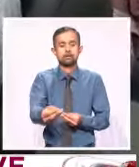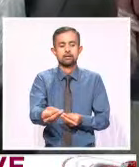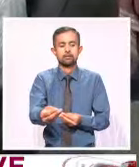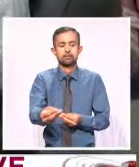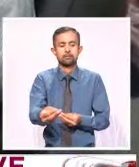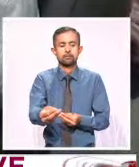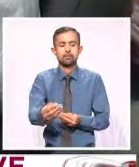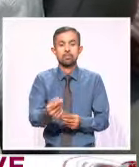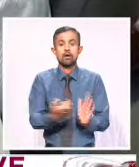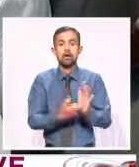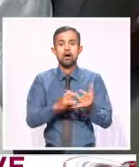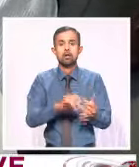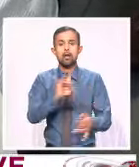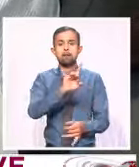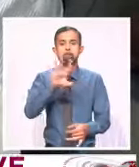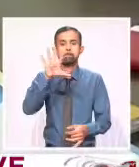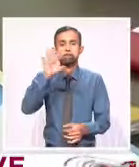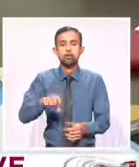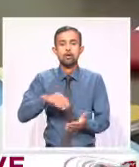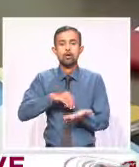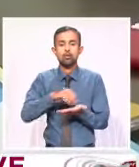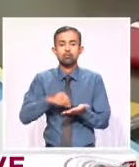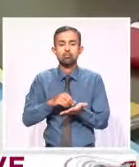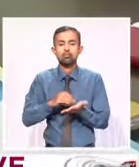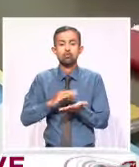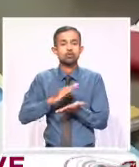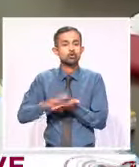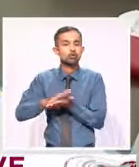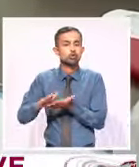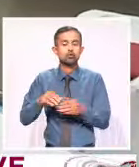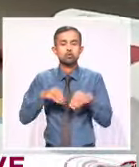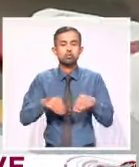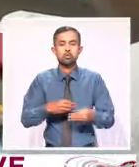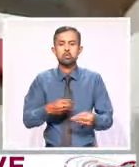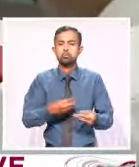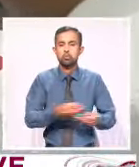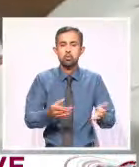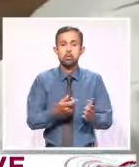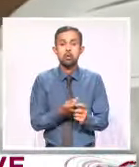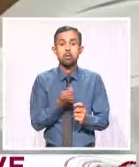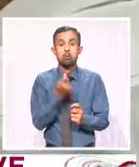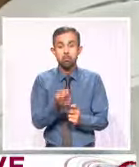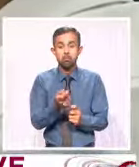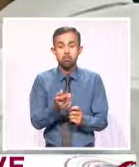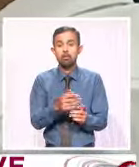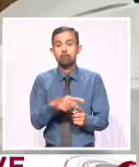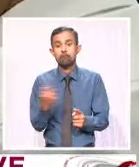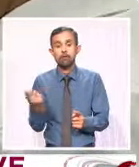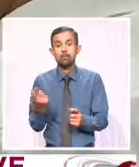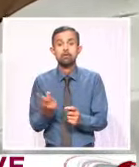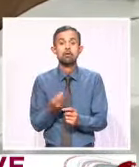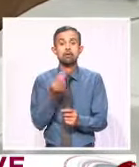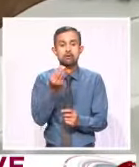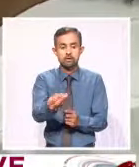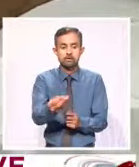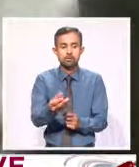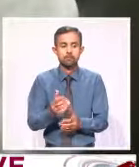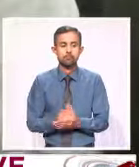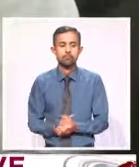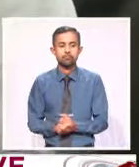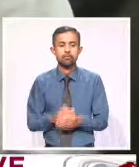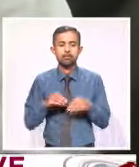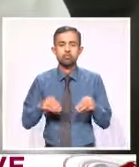ඇත්තේ. එය රුපියල් 15,000ක පොහොර සහනාධාරයට හා වගා හානි වන්දිවලට අමතරව ලබා දීමට සාකච්ඡාවේදී තීරණය